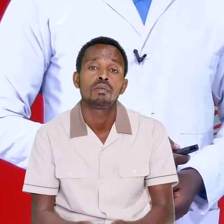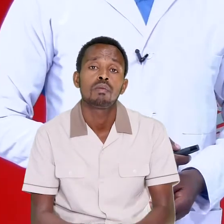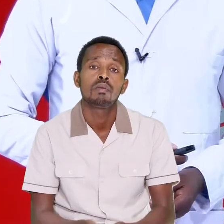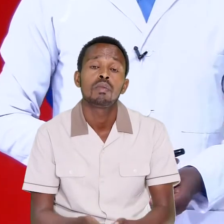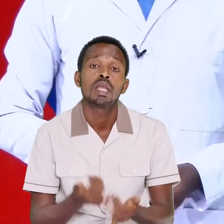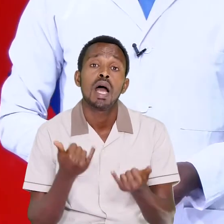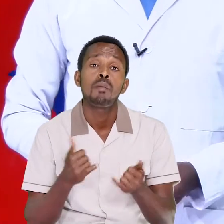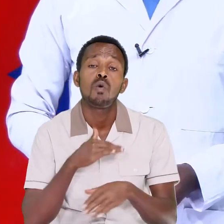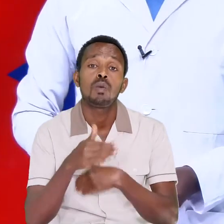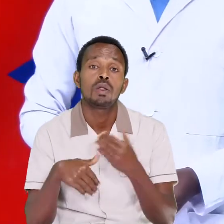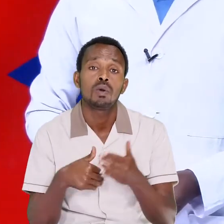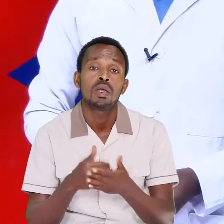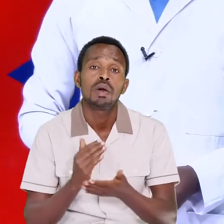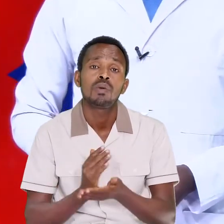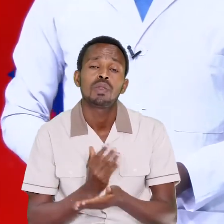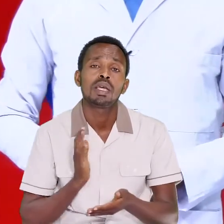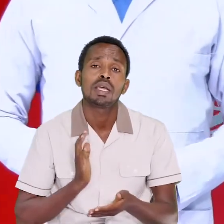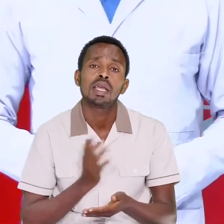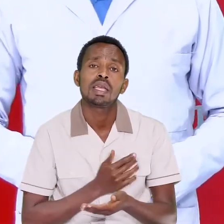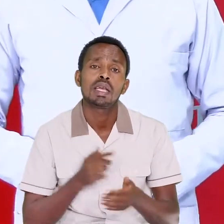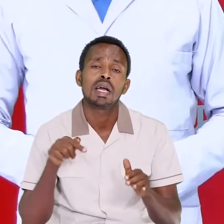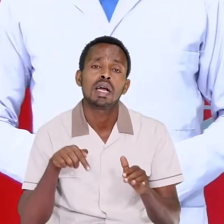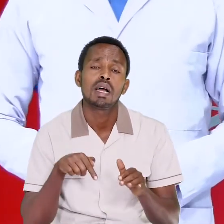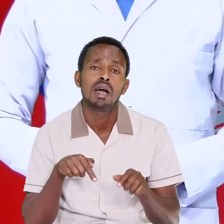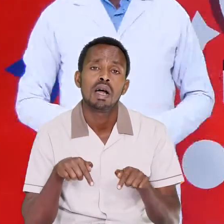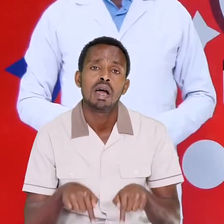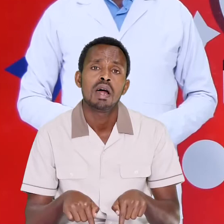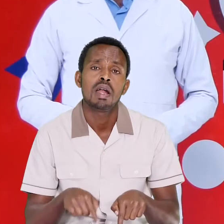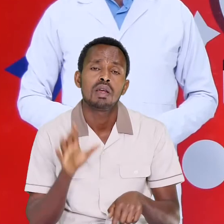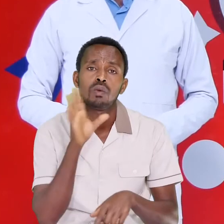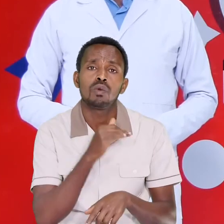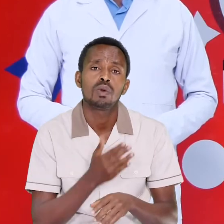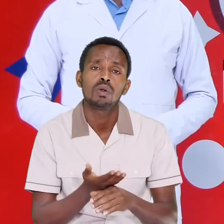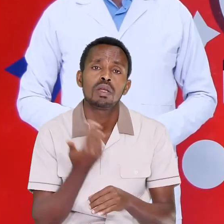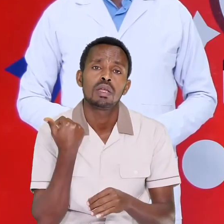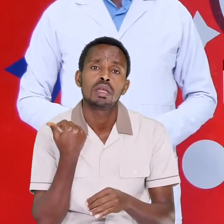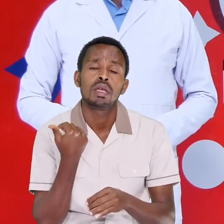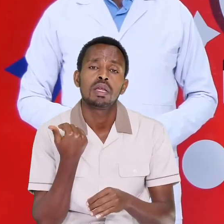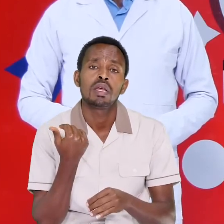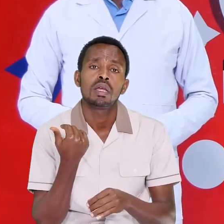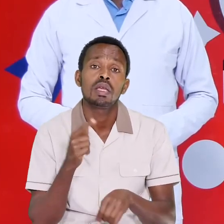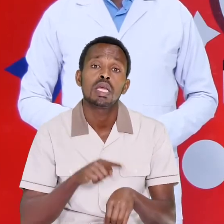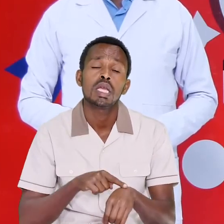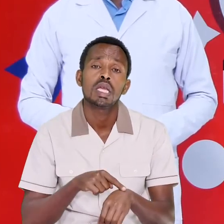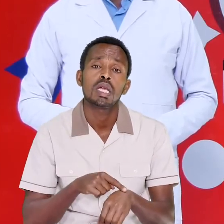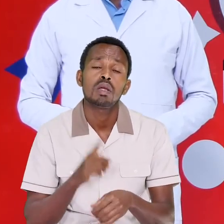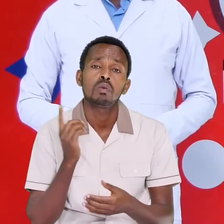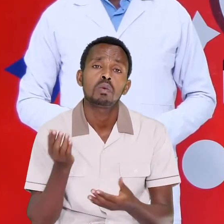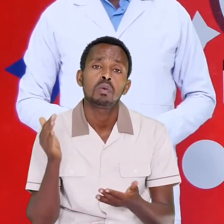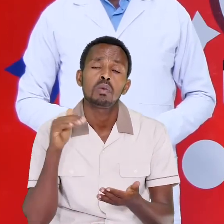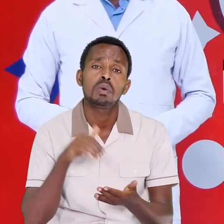Amma walumaa galatti barnoota keenya kan guyyaa har'aa xumuruun fuula dura si'a tokko irra deebi'een isin